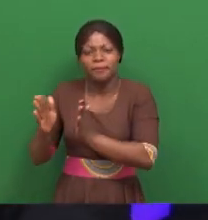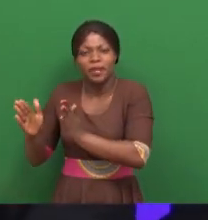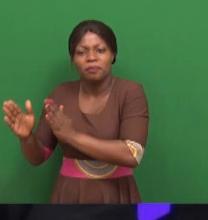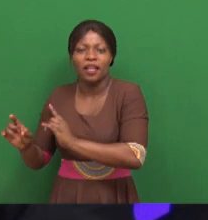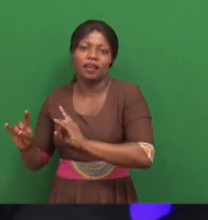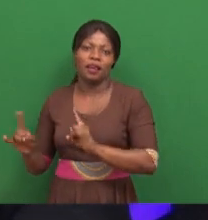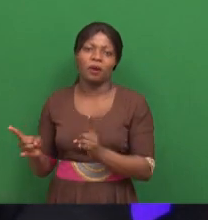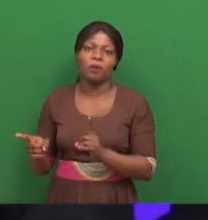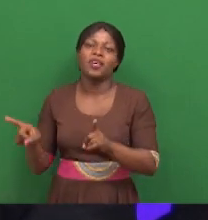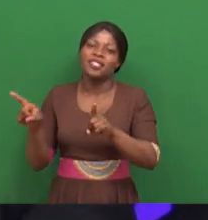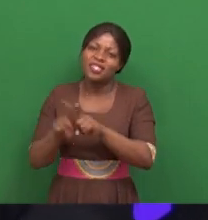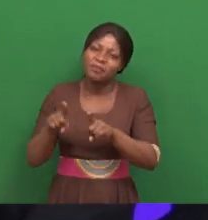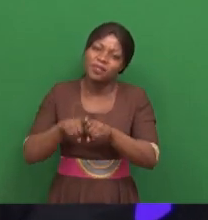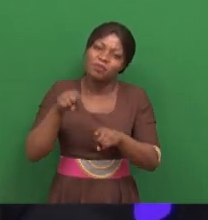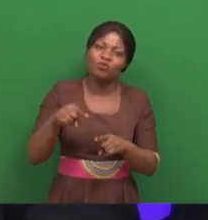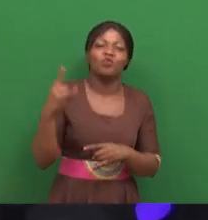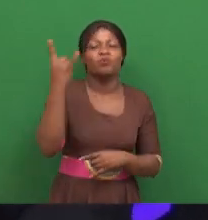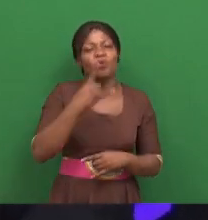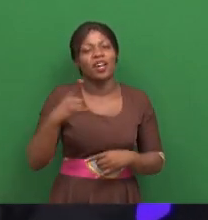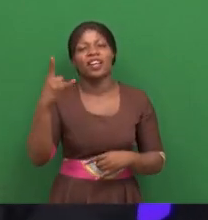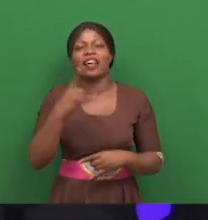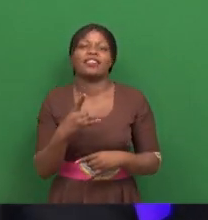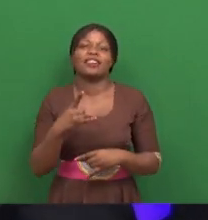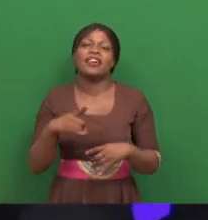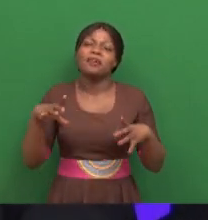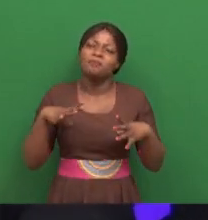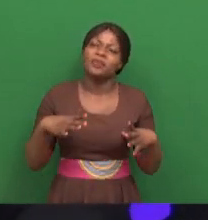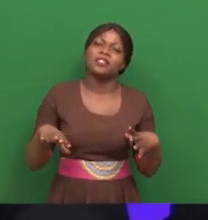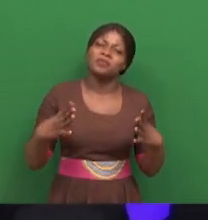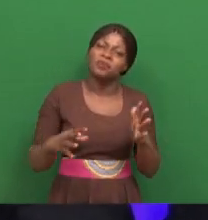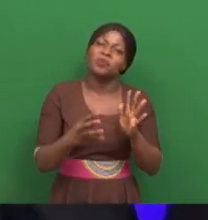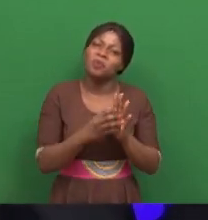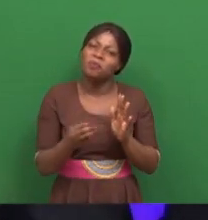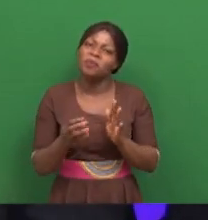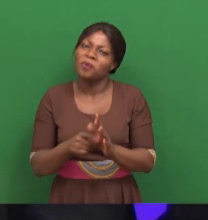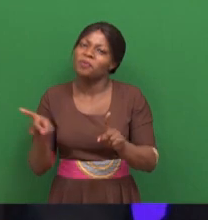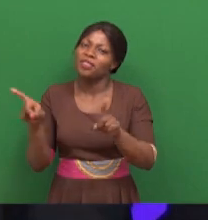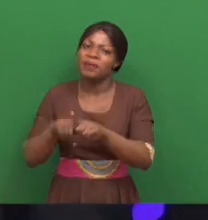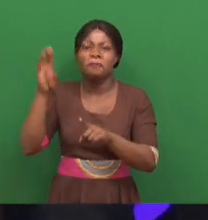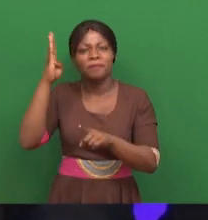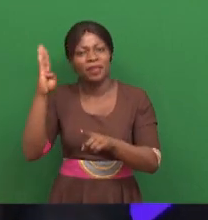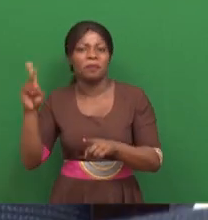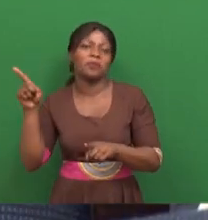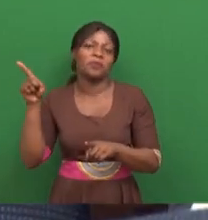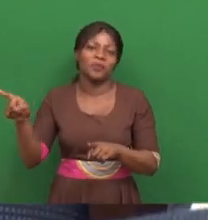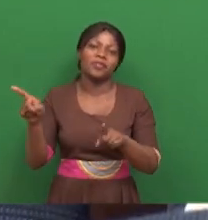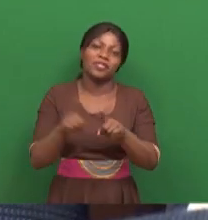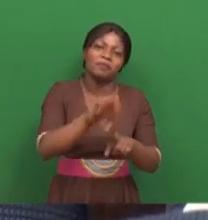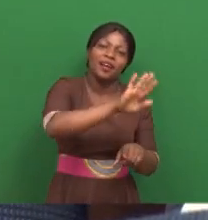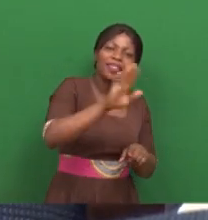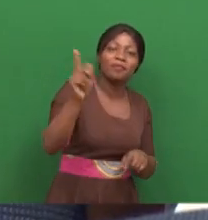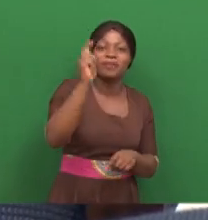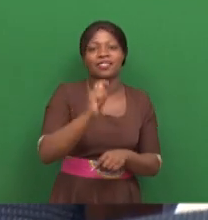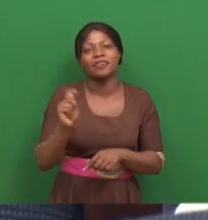kuti kanzuru yemuharare ngaidewo nemamwe maguta ese ngavadewo kuti maguta ese ave neorder